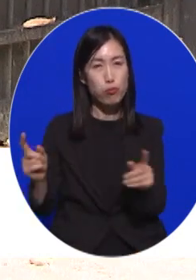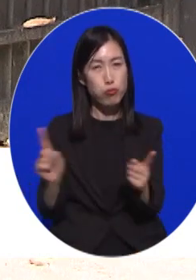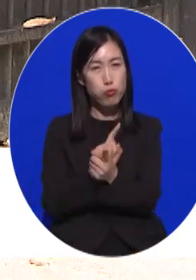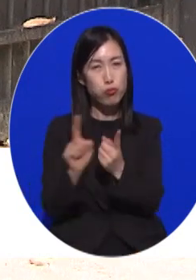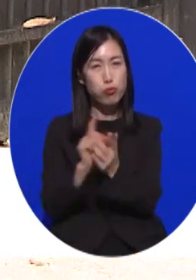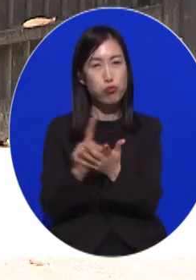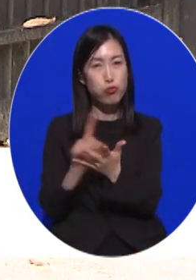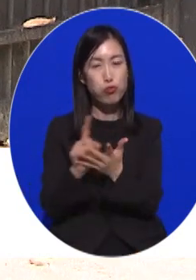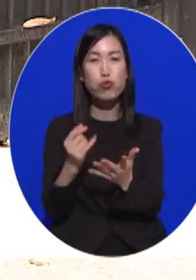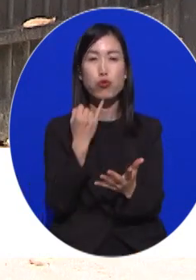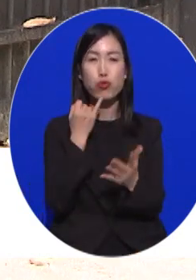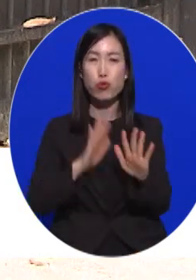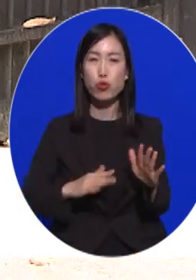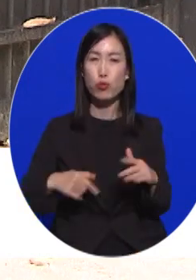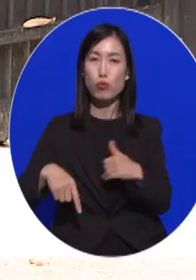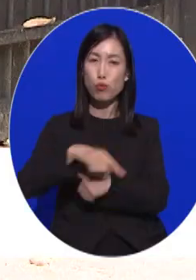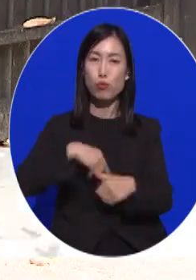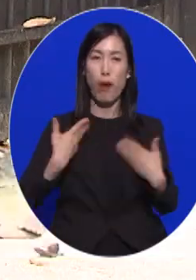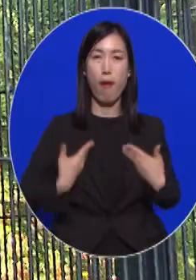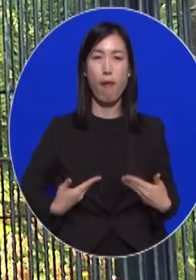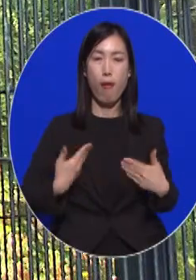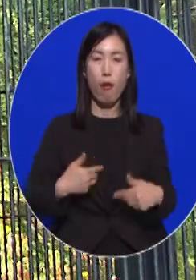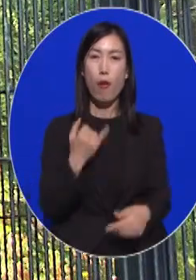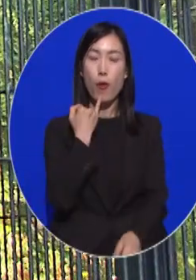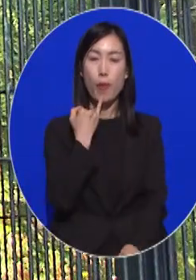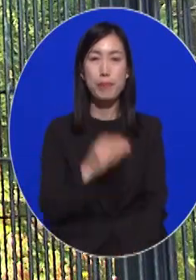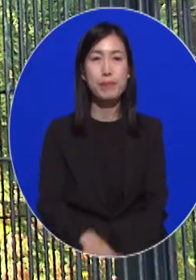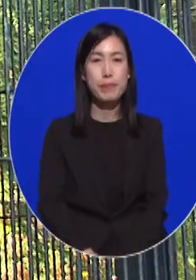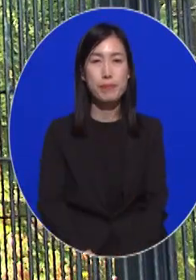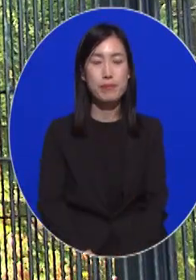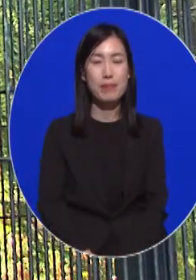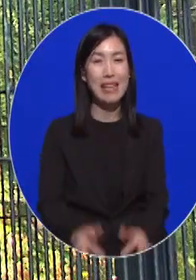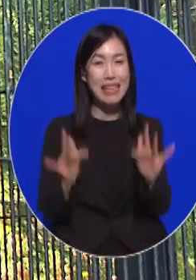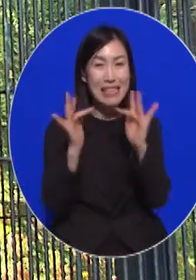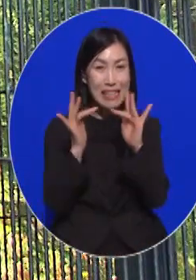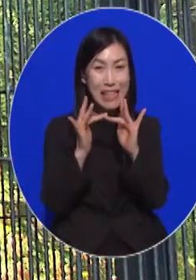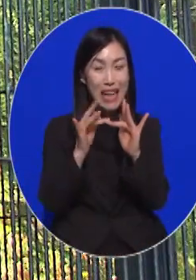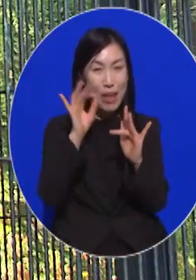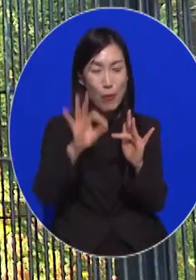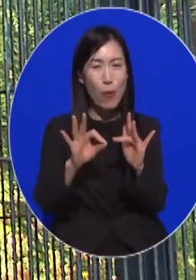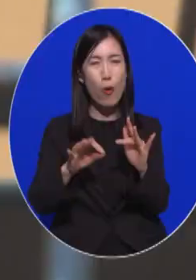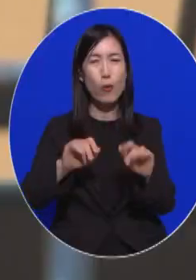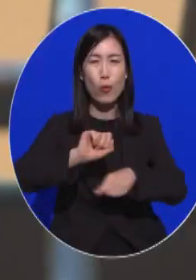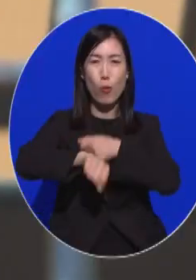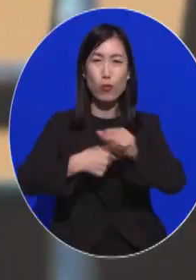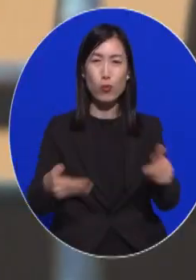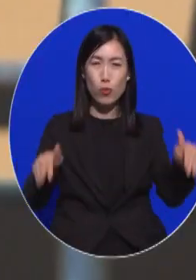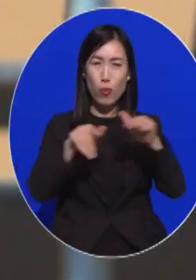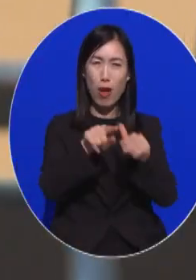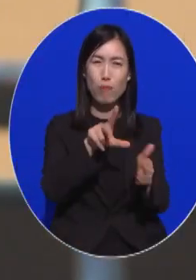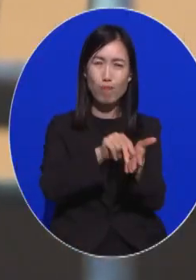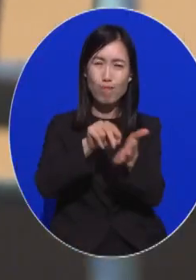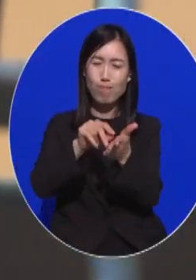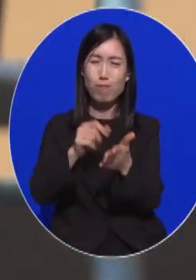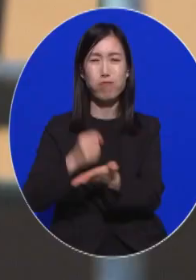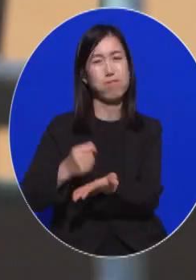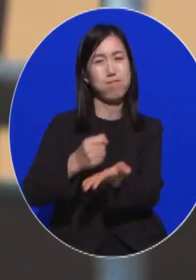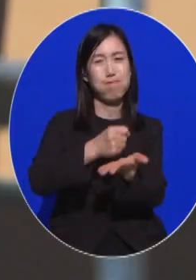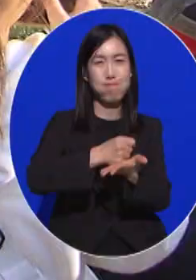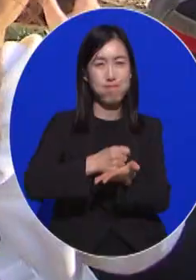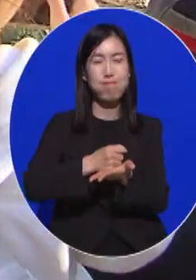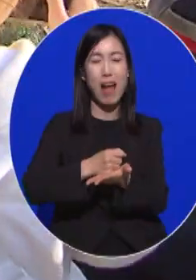진행 중이고 많이 안정된 모습을 보이고 있습니다 온라인에서는 부동 경에 대한 문제가